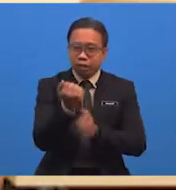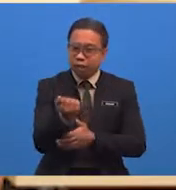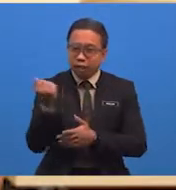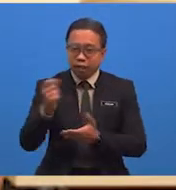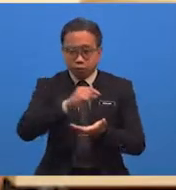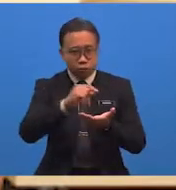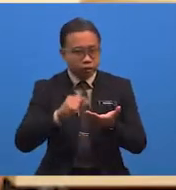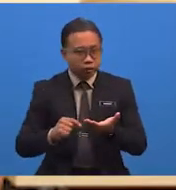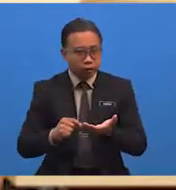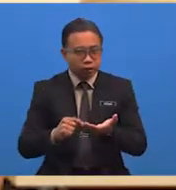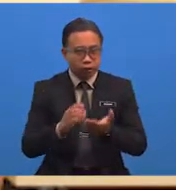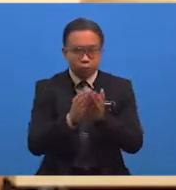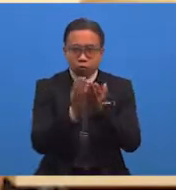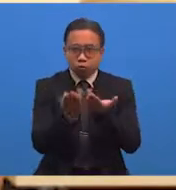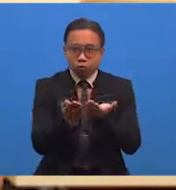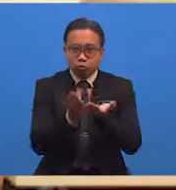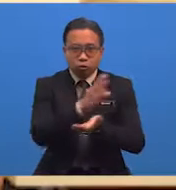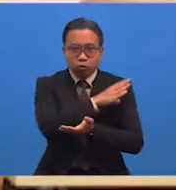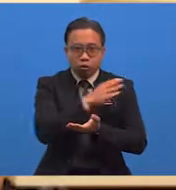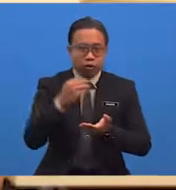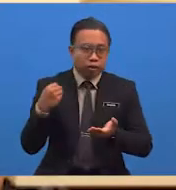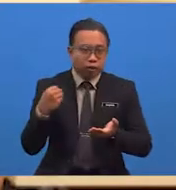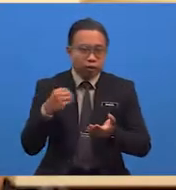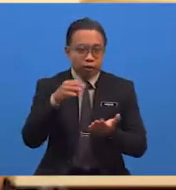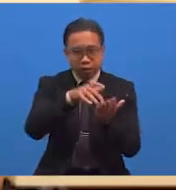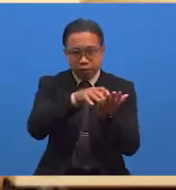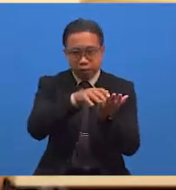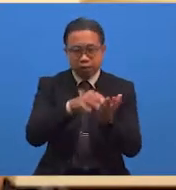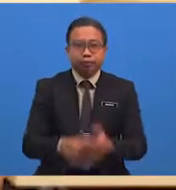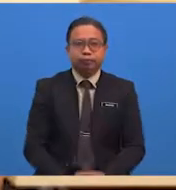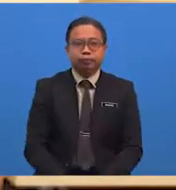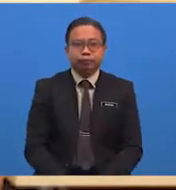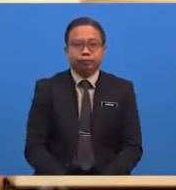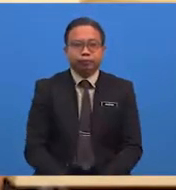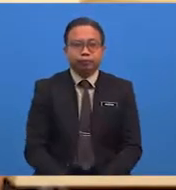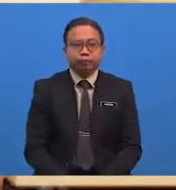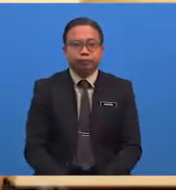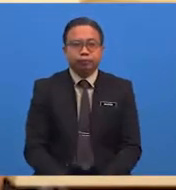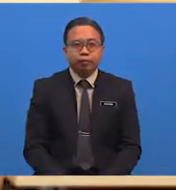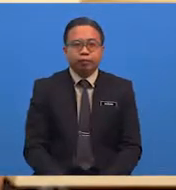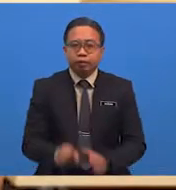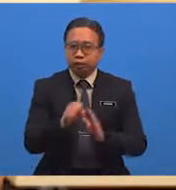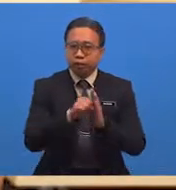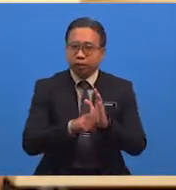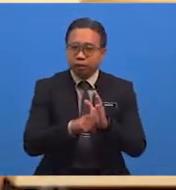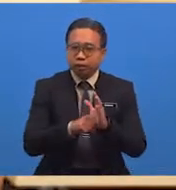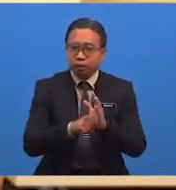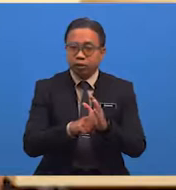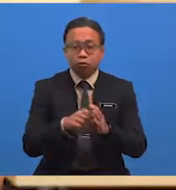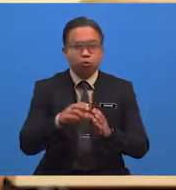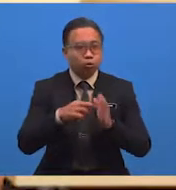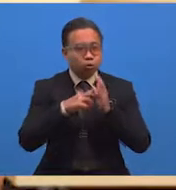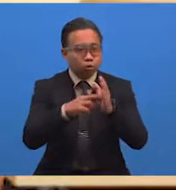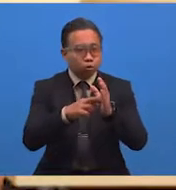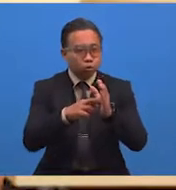tulis, buku catatan dan kalkulator ya. Sebagai rujukan tambahan,